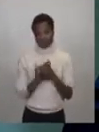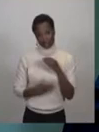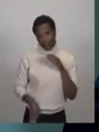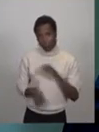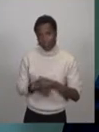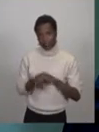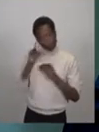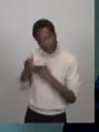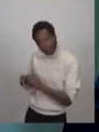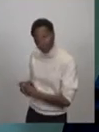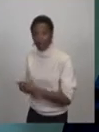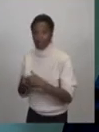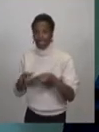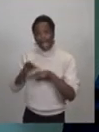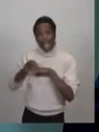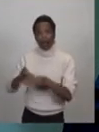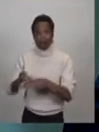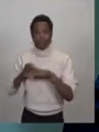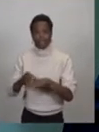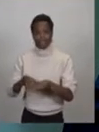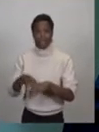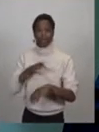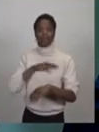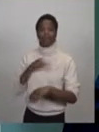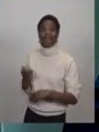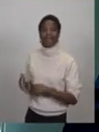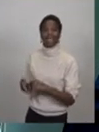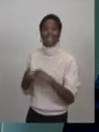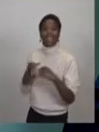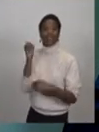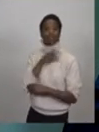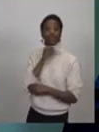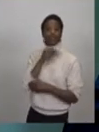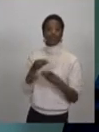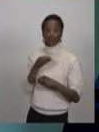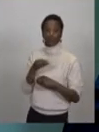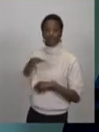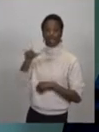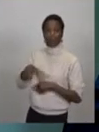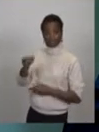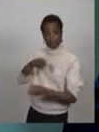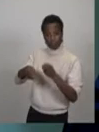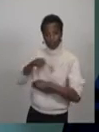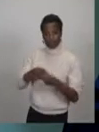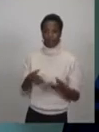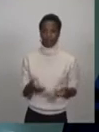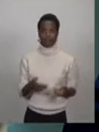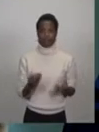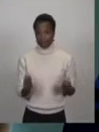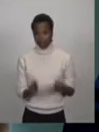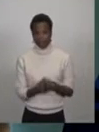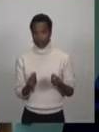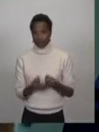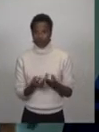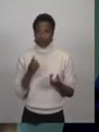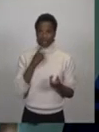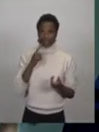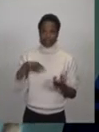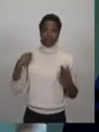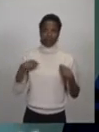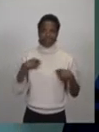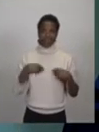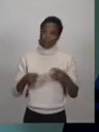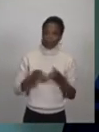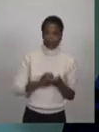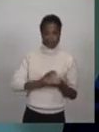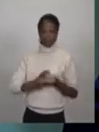sinistrés via des aides d'urgence ou par des relogements temporaires ou pérennes, la situation dure et ces sinistrés ont engagé des dépenses importantes, relogement, habillement, rentrée